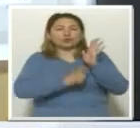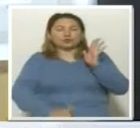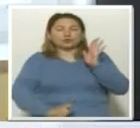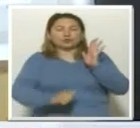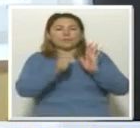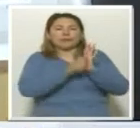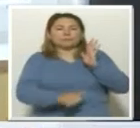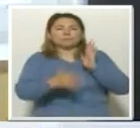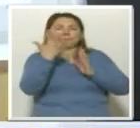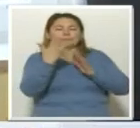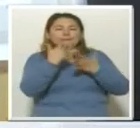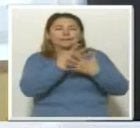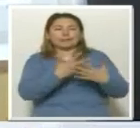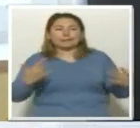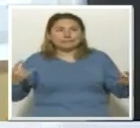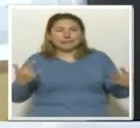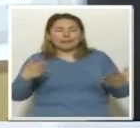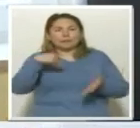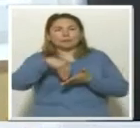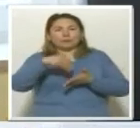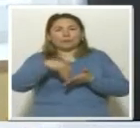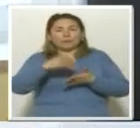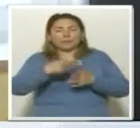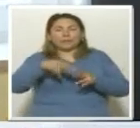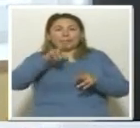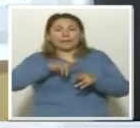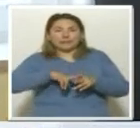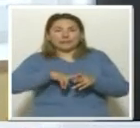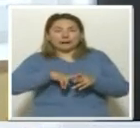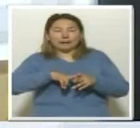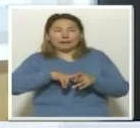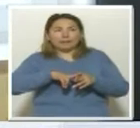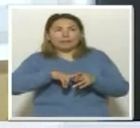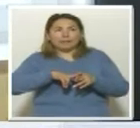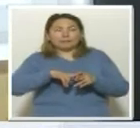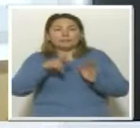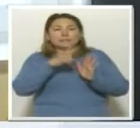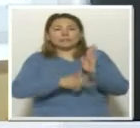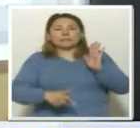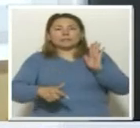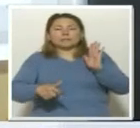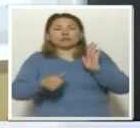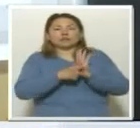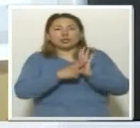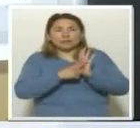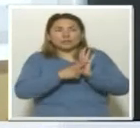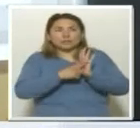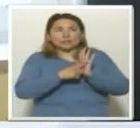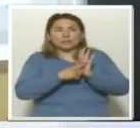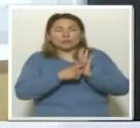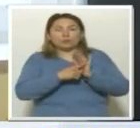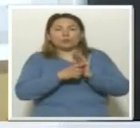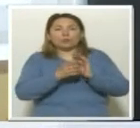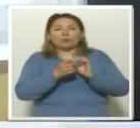765 түрлі өнім түрін сатып алынды. Сол сатып алынған өнімнің 87-сінен немесе